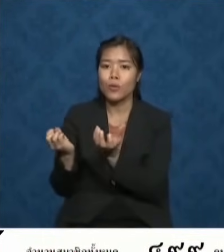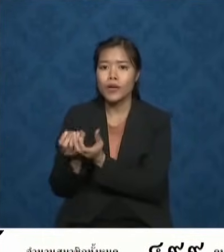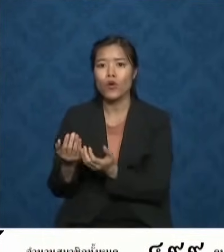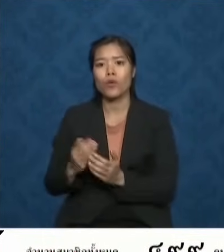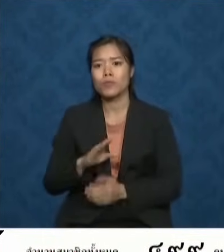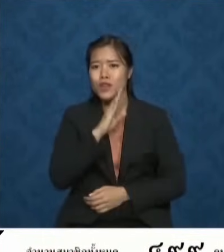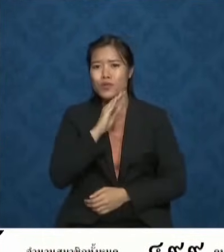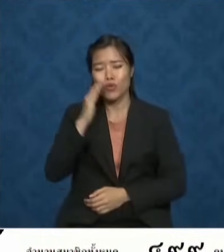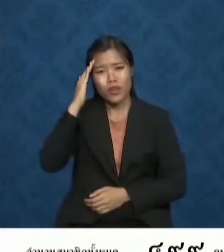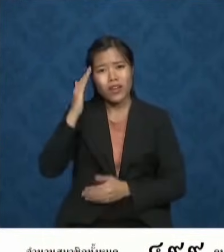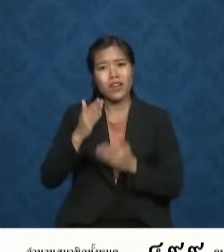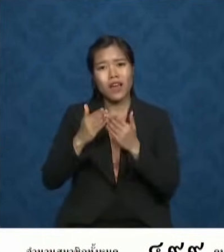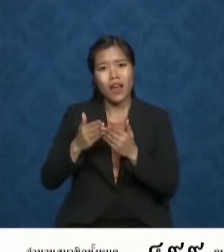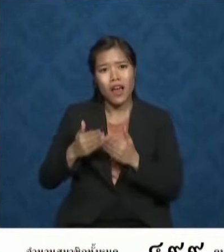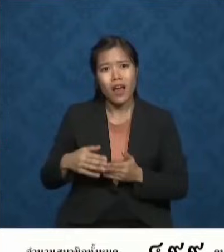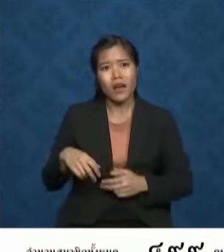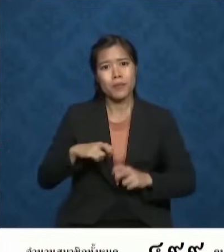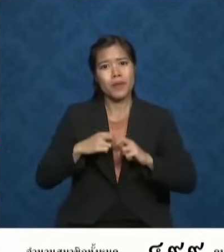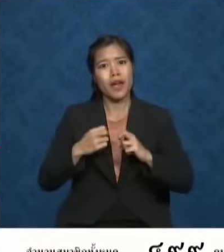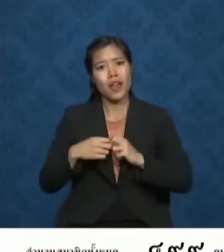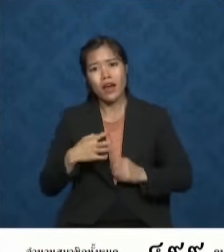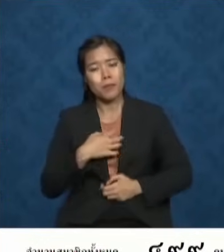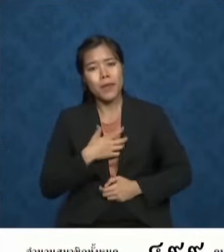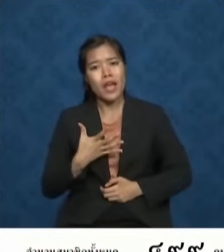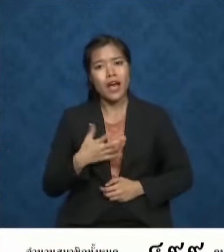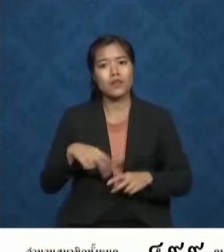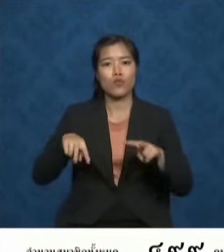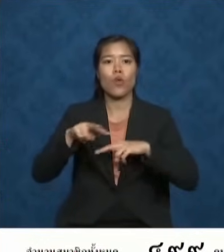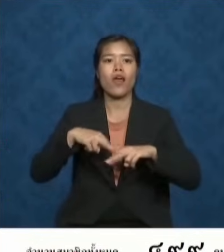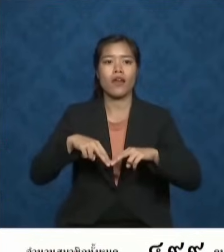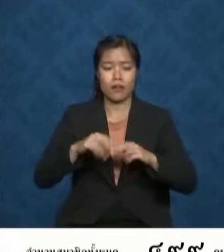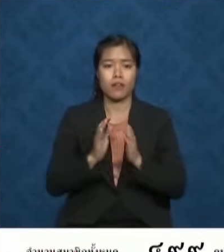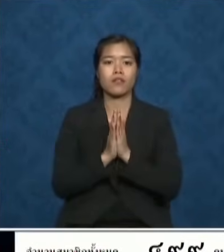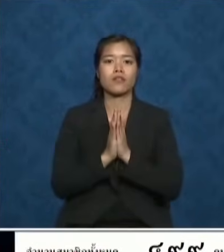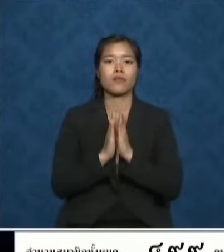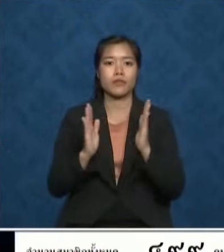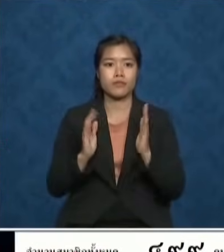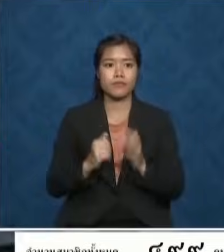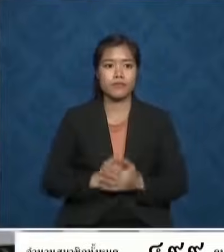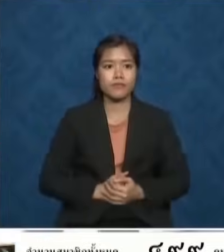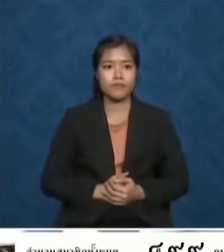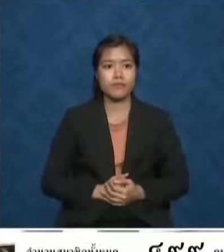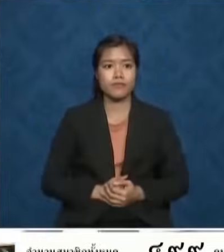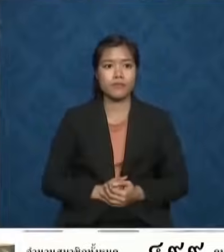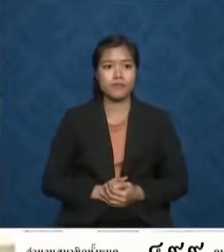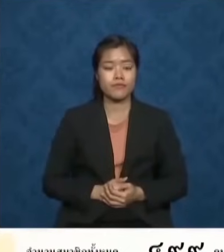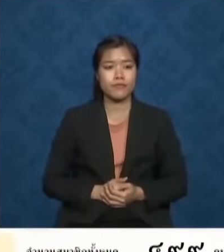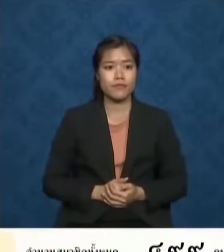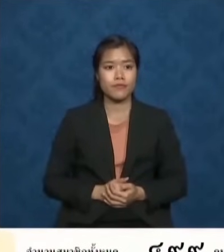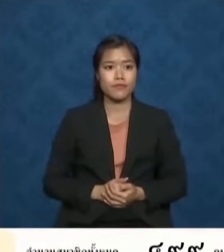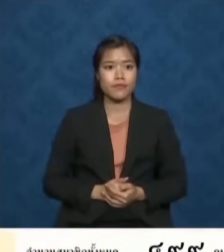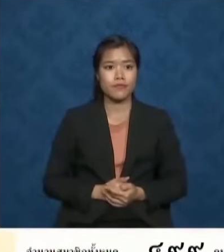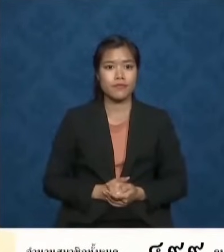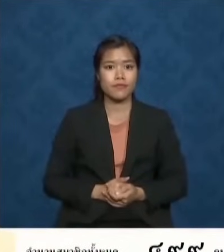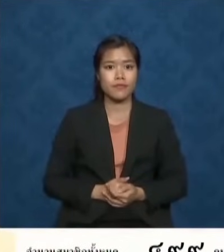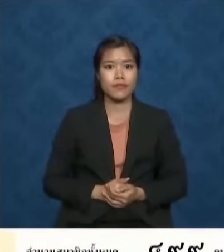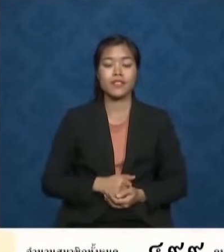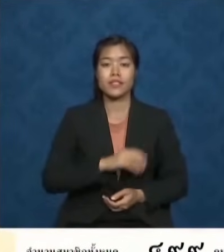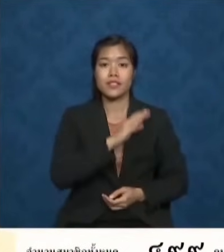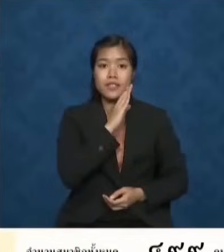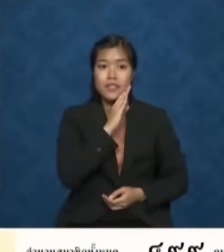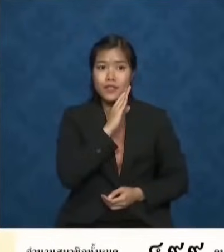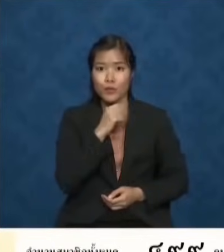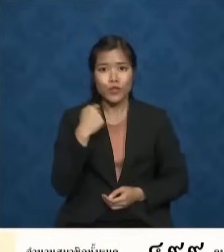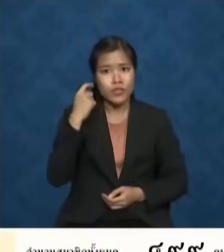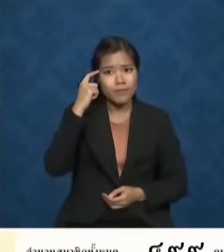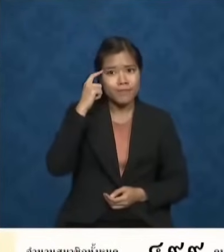ดูแลโครงการก่อสร้างนี้ขอบพระคุณครับท่านประธาน ครับก็คงหมดปัญหานะครับถ้ายังติดขัดก็ไป